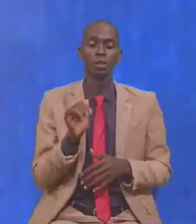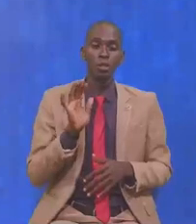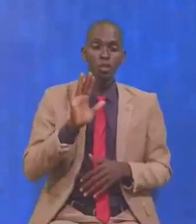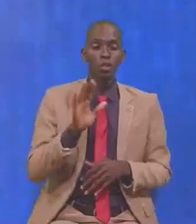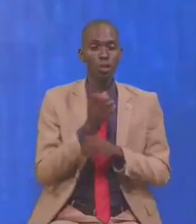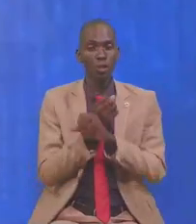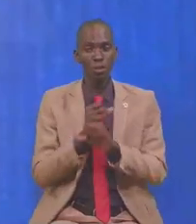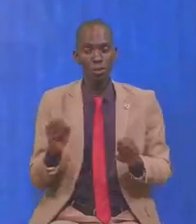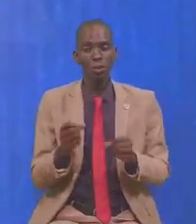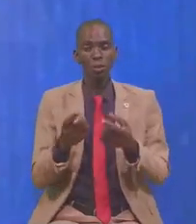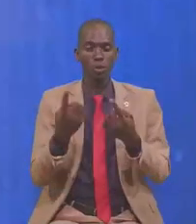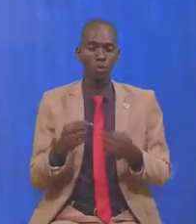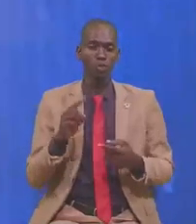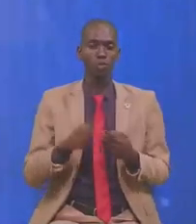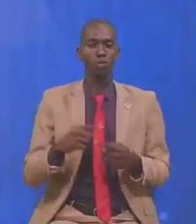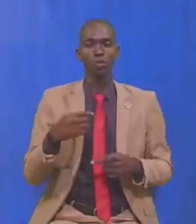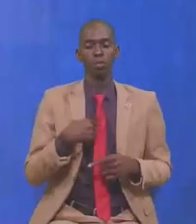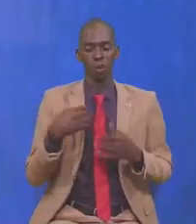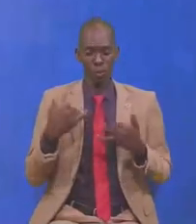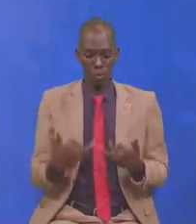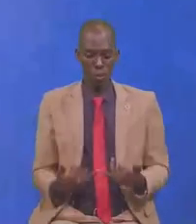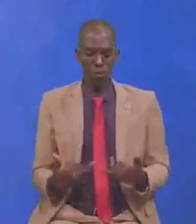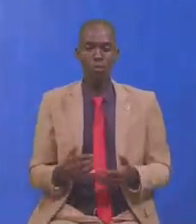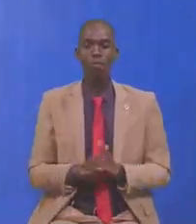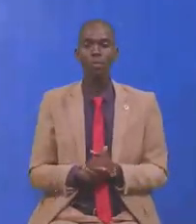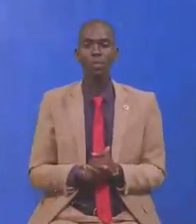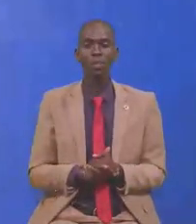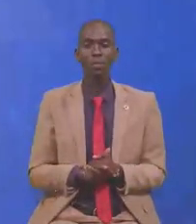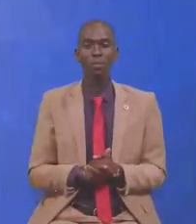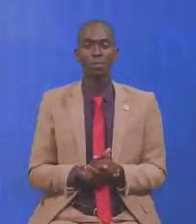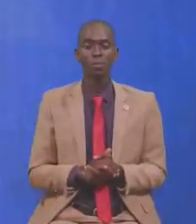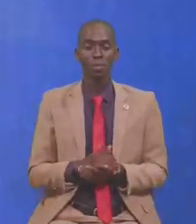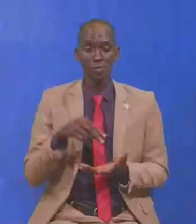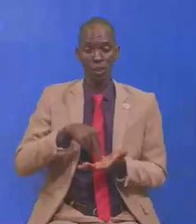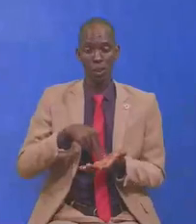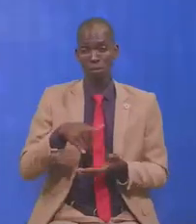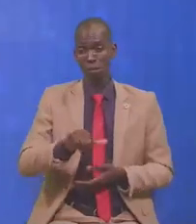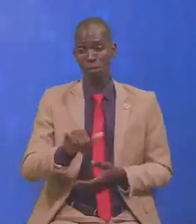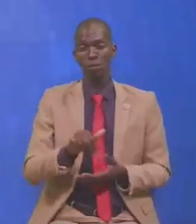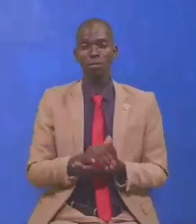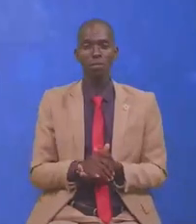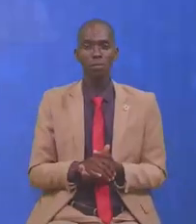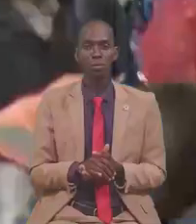salut me parvient maintenant. Toujours debout